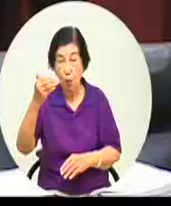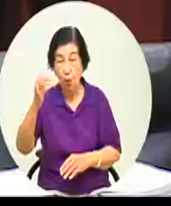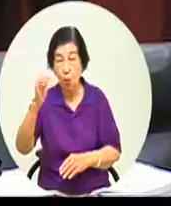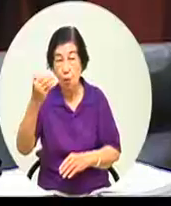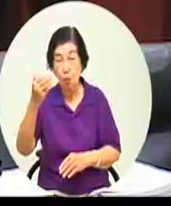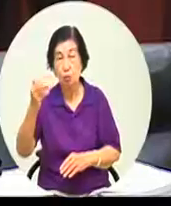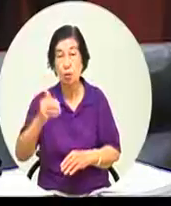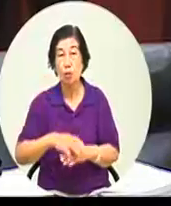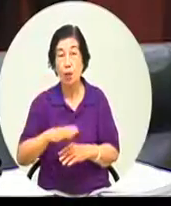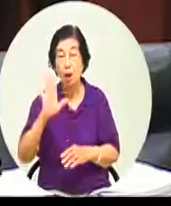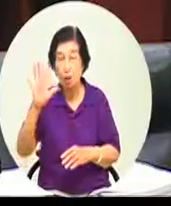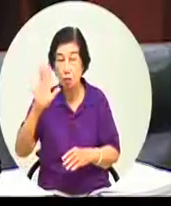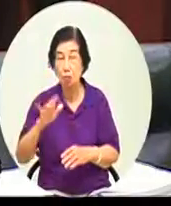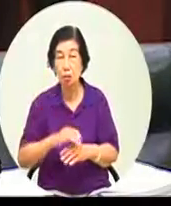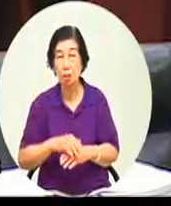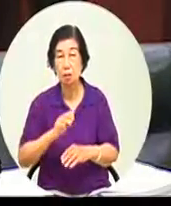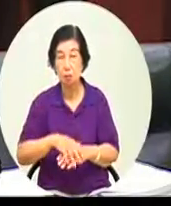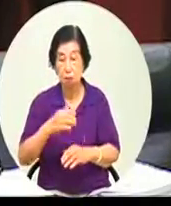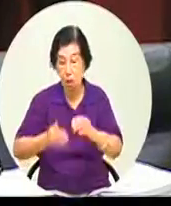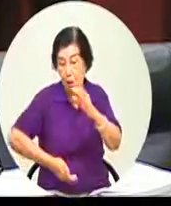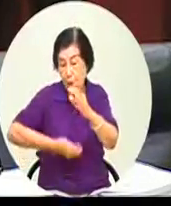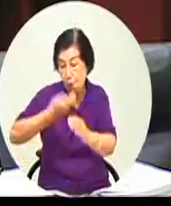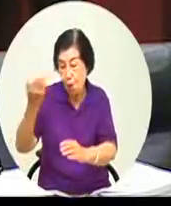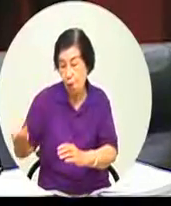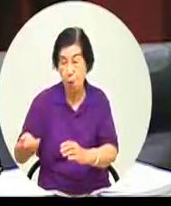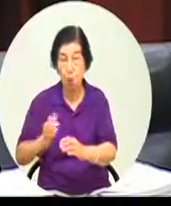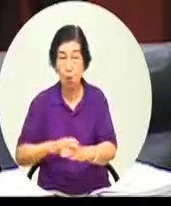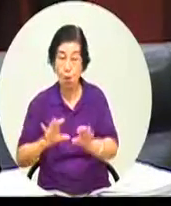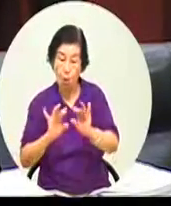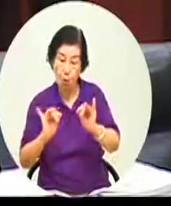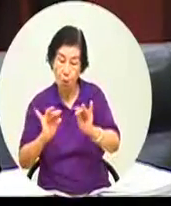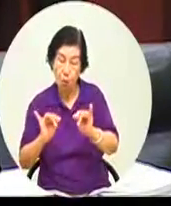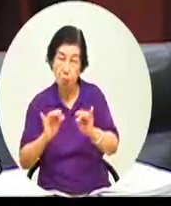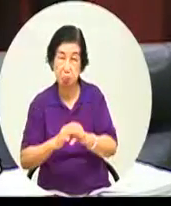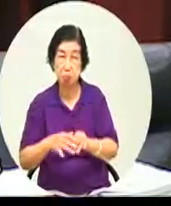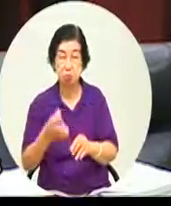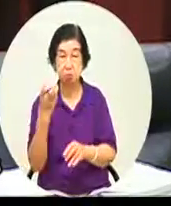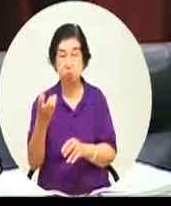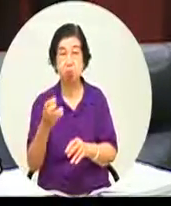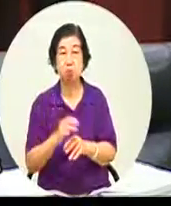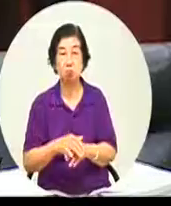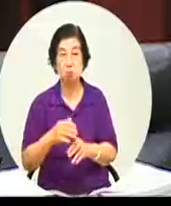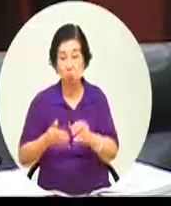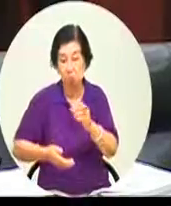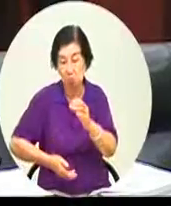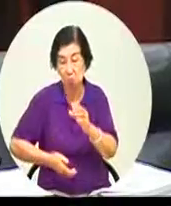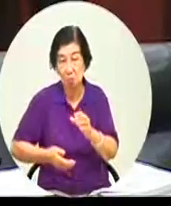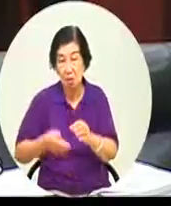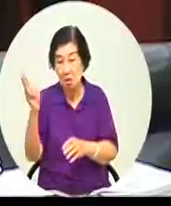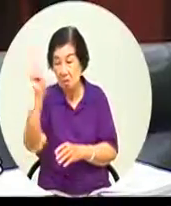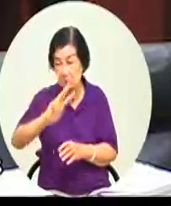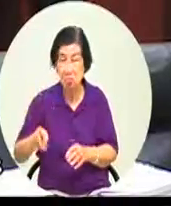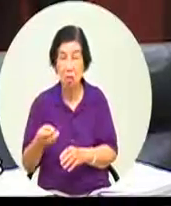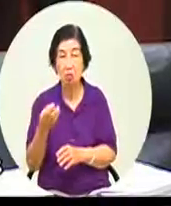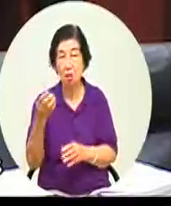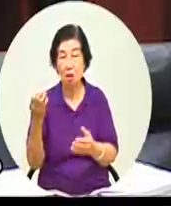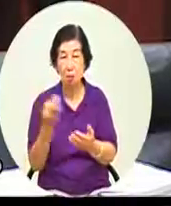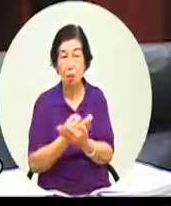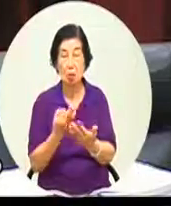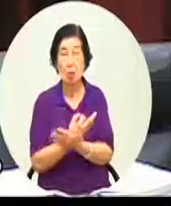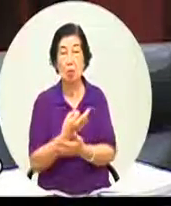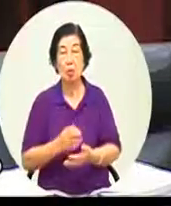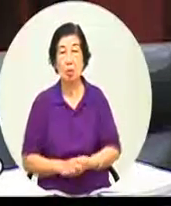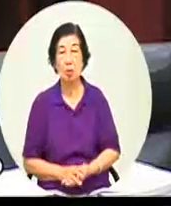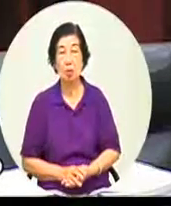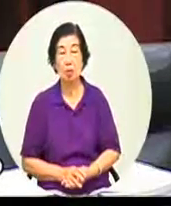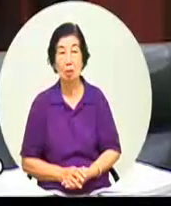的泥浆较济啦，泥浆较济，还是温泉没有？好多你肯定有讲无唔对，还是泥浆温没有温泉？我讲一个